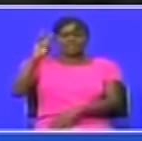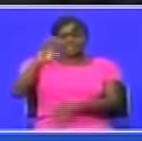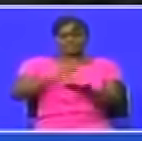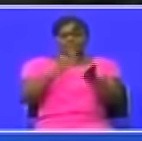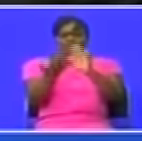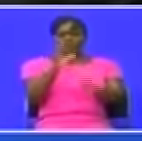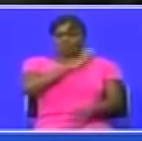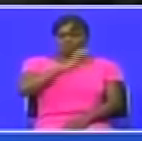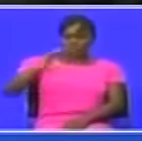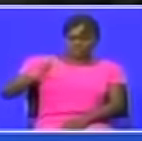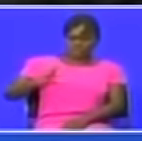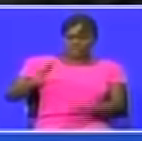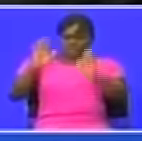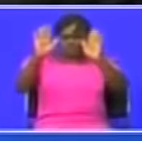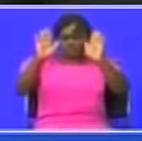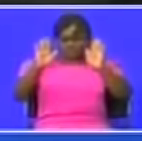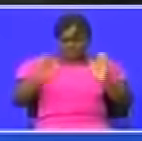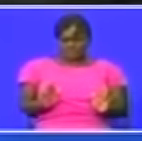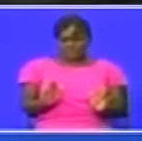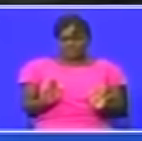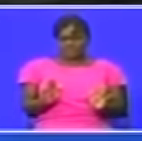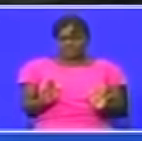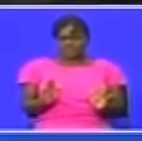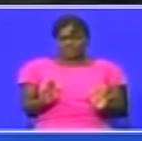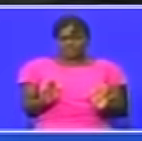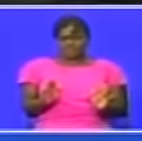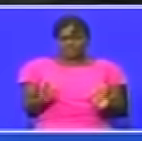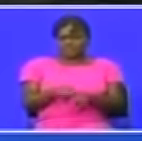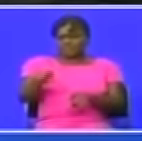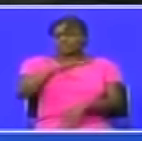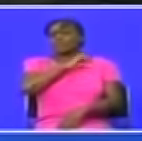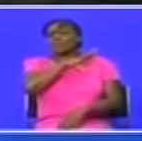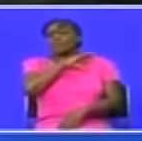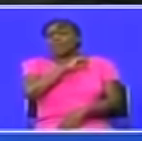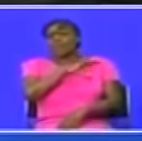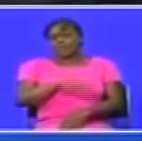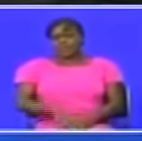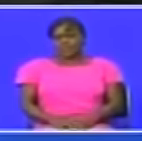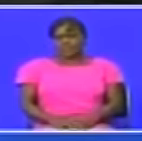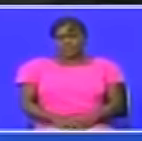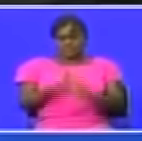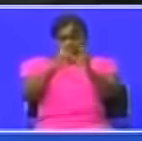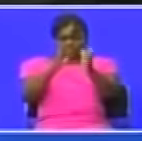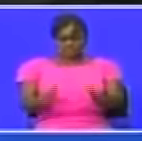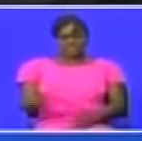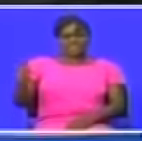jopo. Hii ni kutokana na umuhimu wa Kiplagat kama mpuliza kipenga. Francis Mtalaki, KTN Leo.